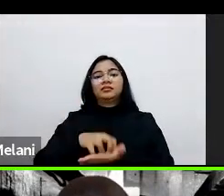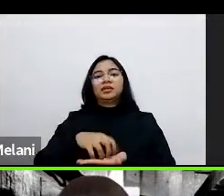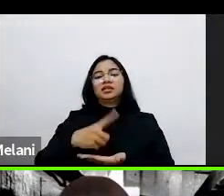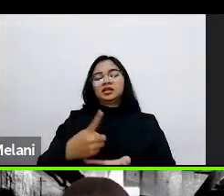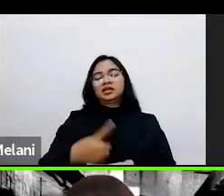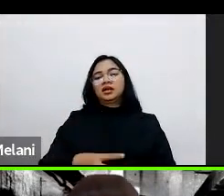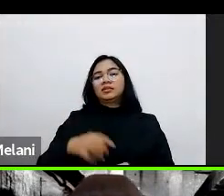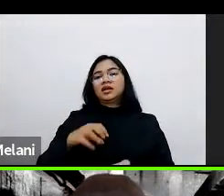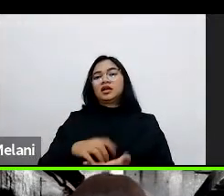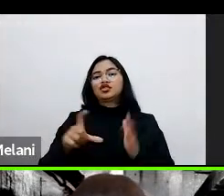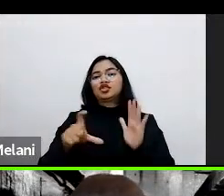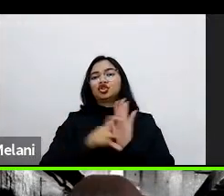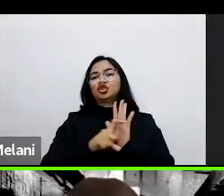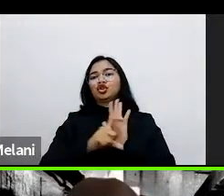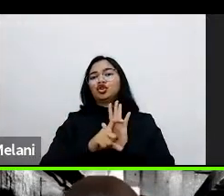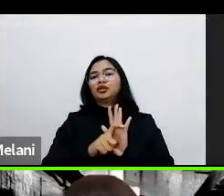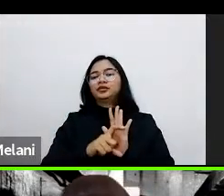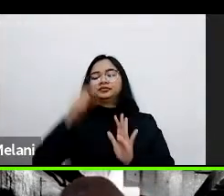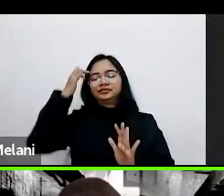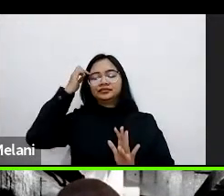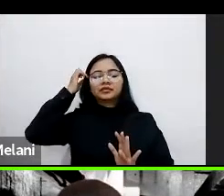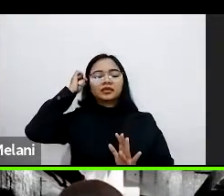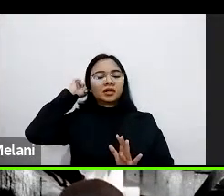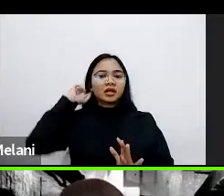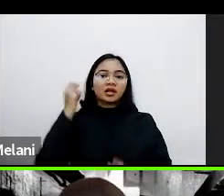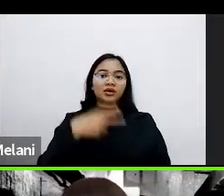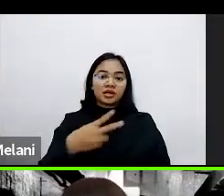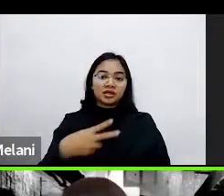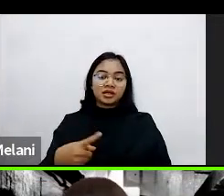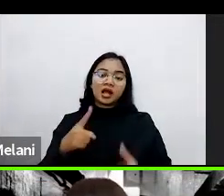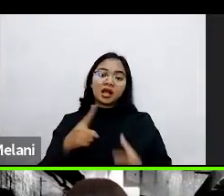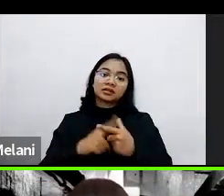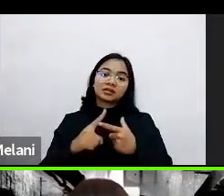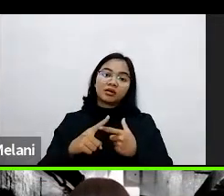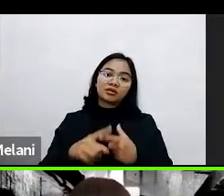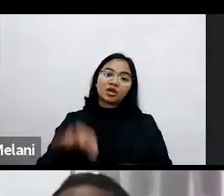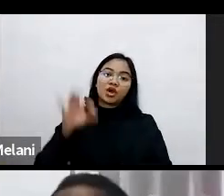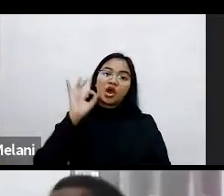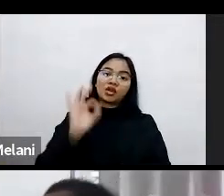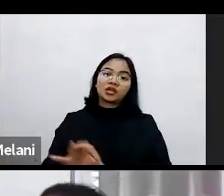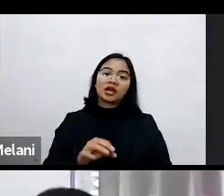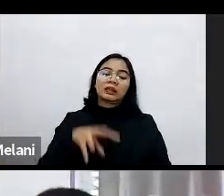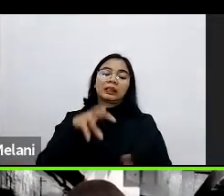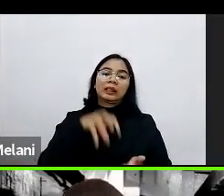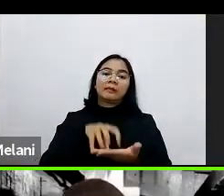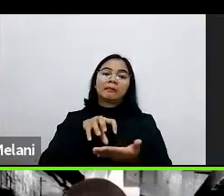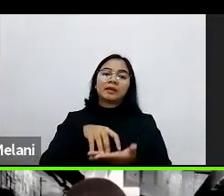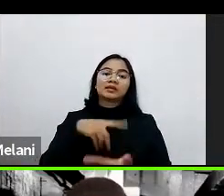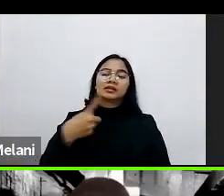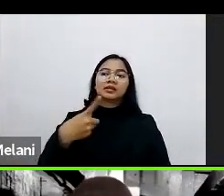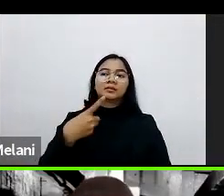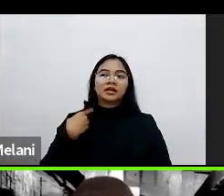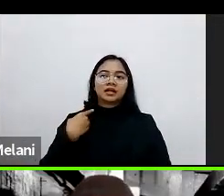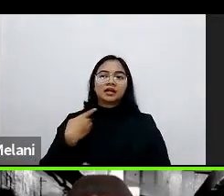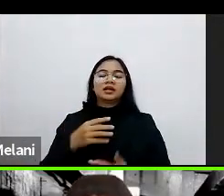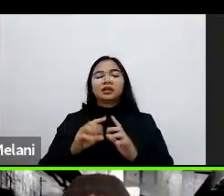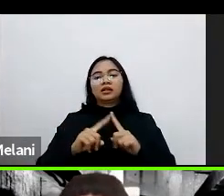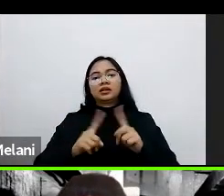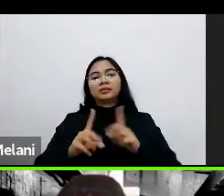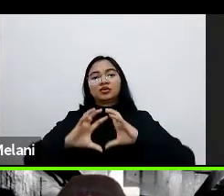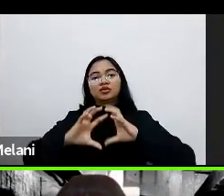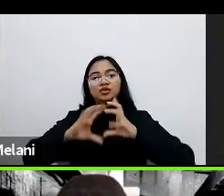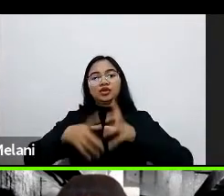ya, misalnya katakanlah di Indonesia atau di kota tempat kita berada, tapi juga di dunia global